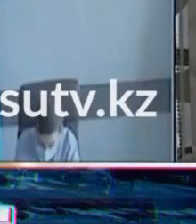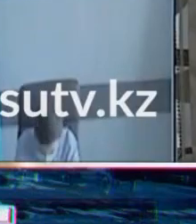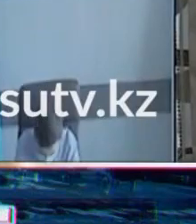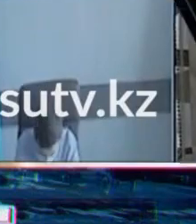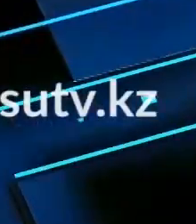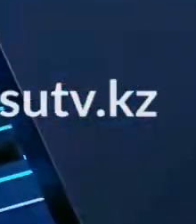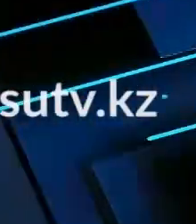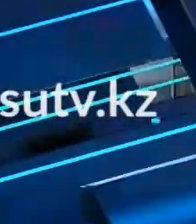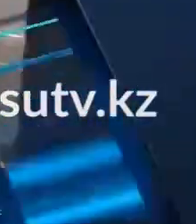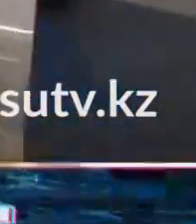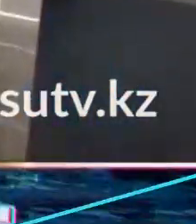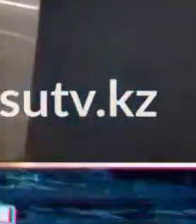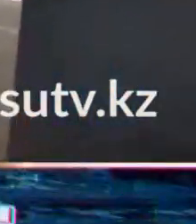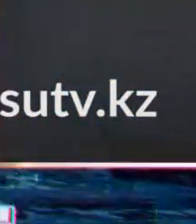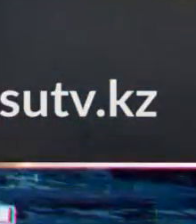области.